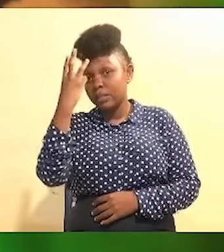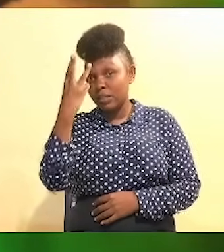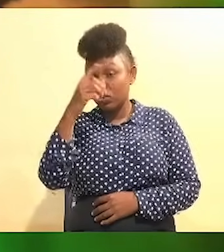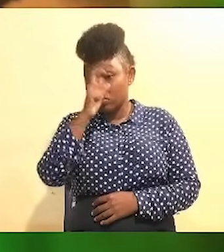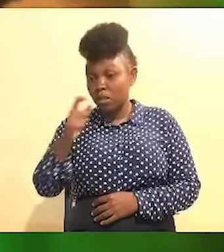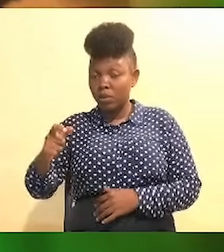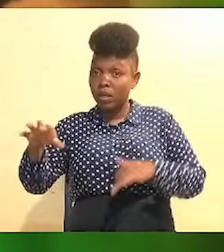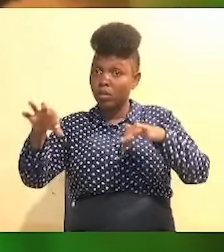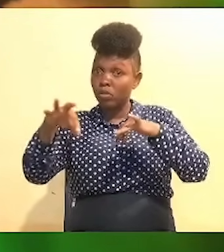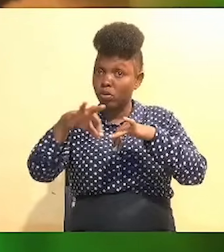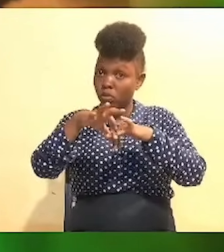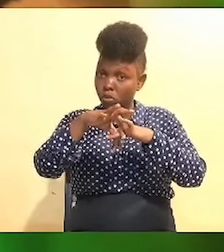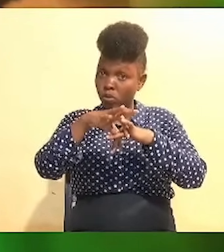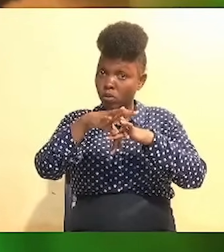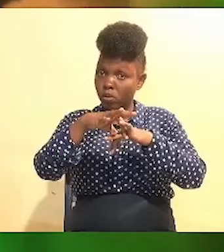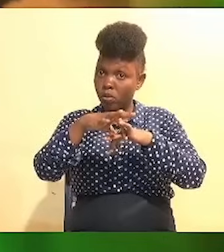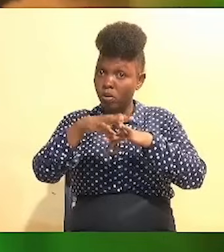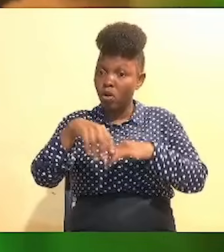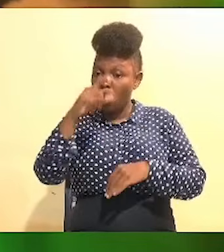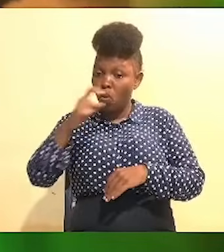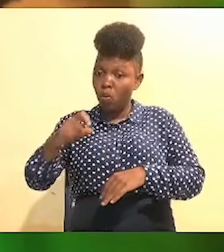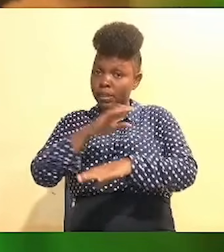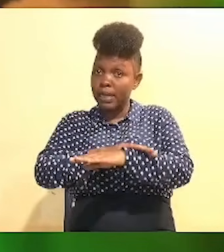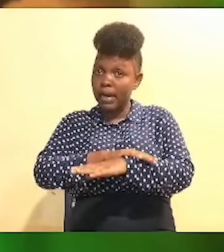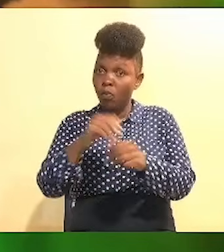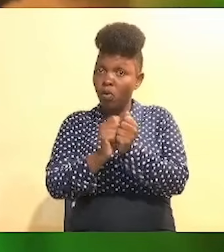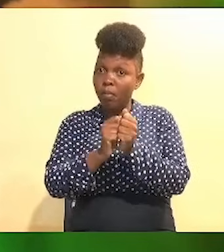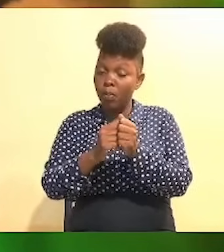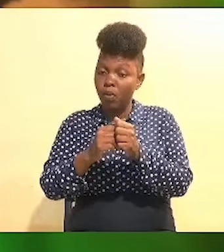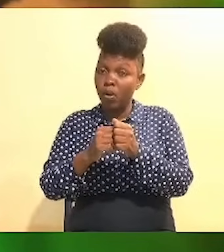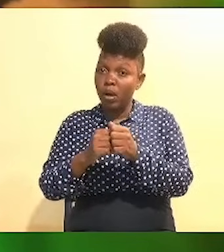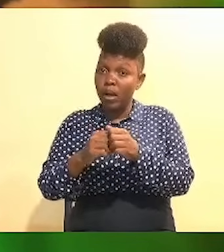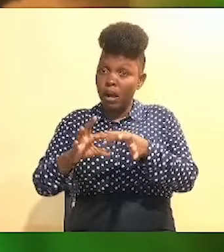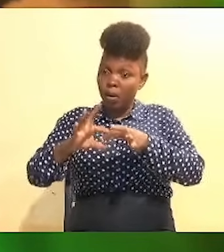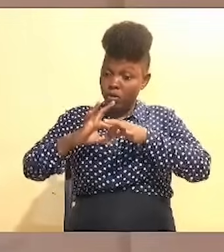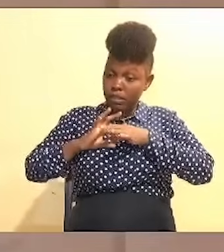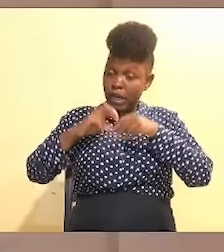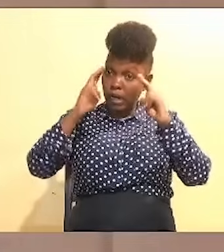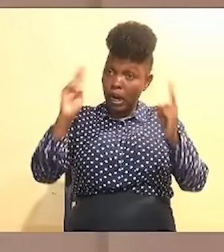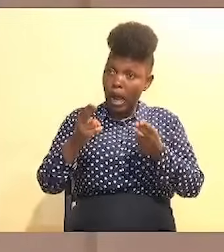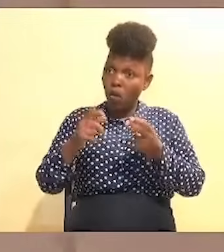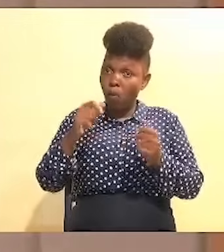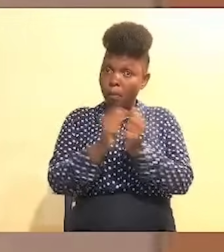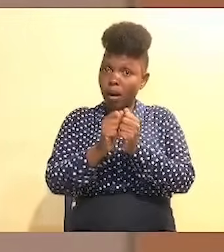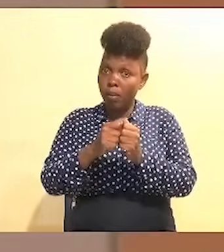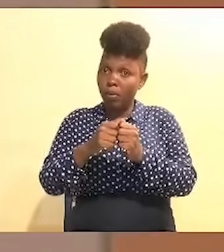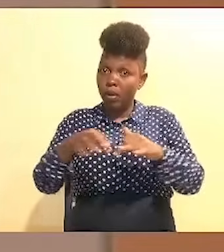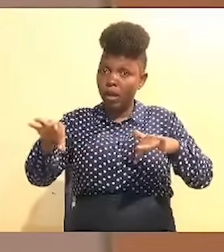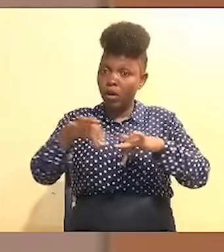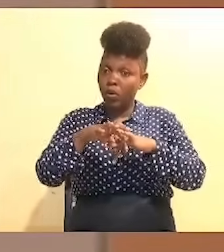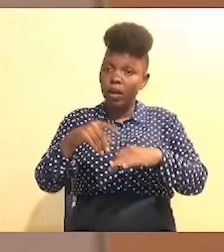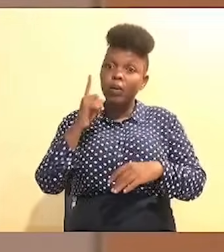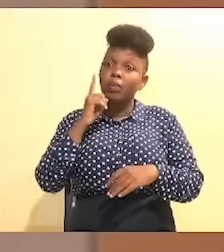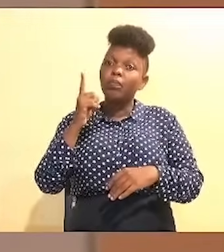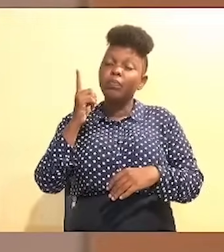za wanandoa. Wataalamu wa masuala ya mahusiano au wataalamu wa masuala ya ndoa kila wakati wanajaribu kutuelewesha